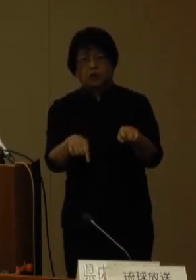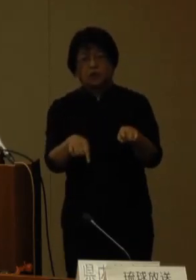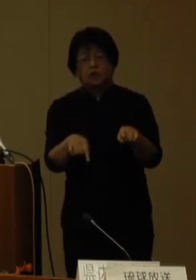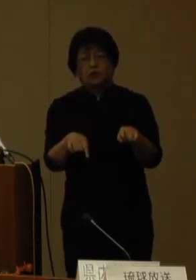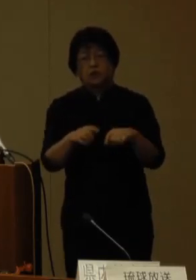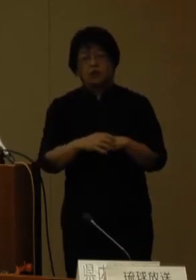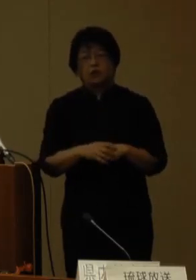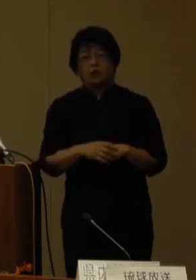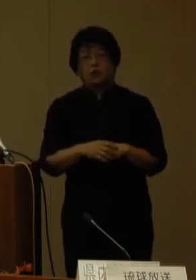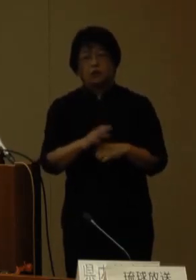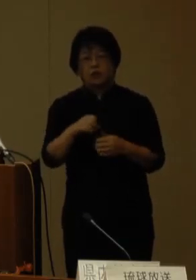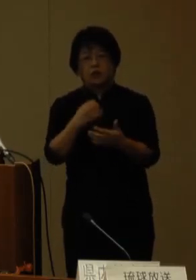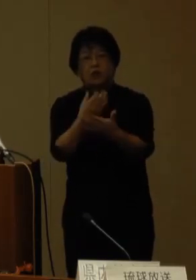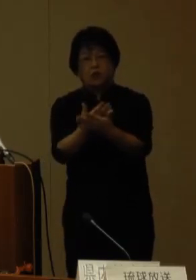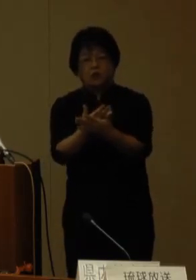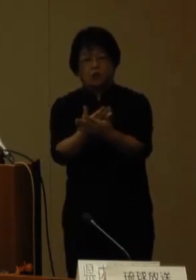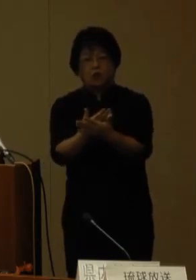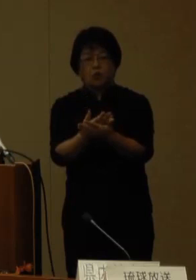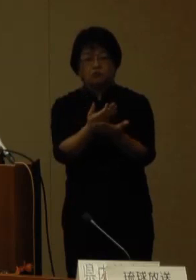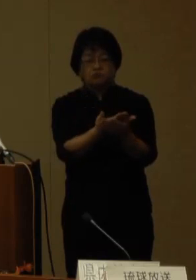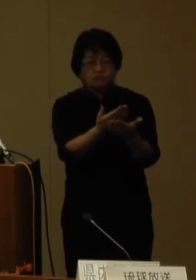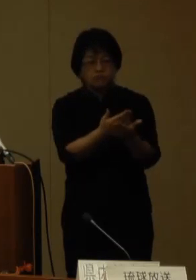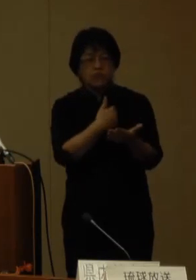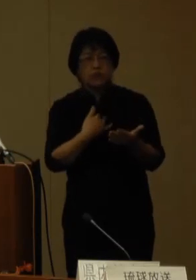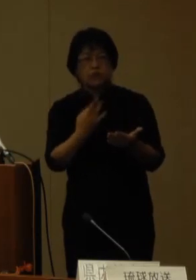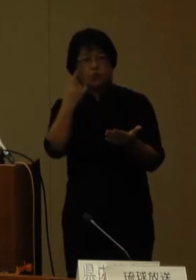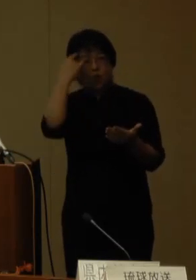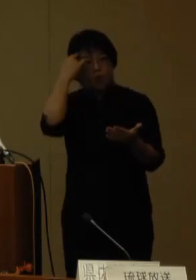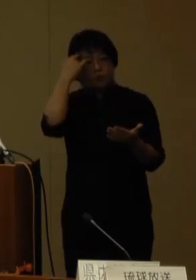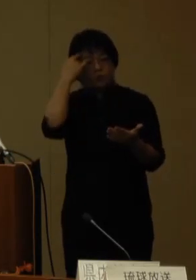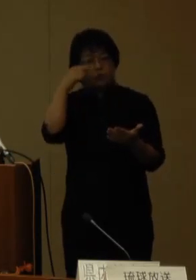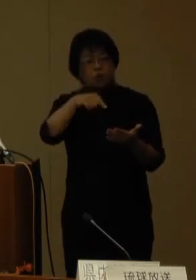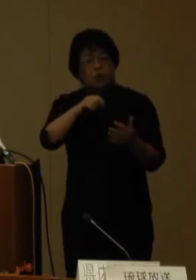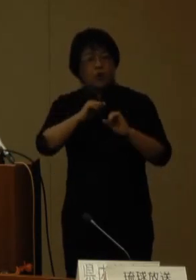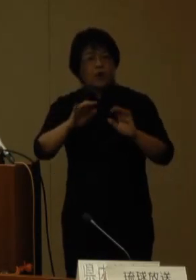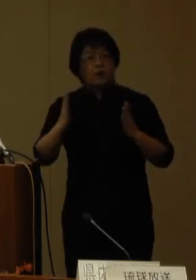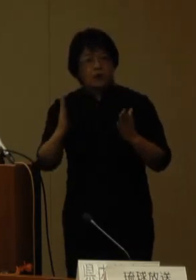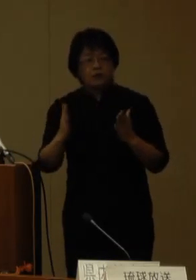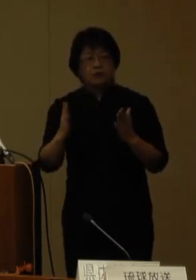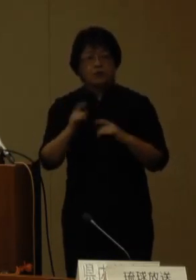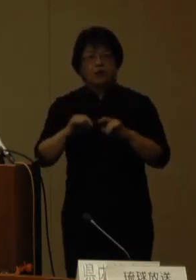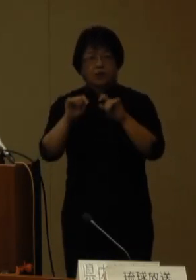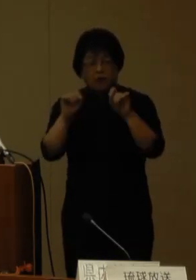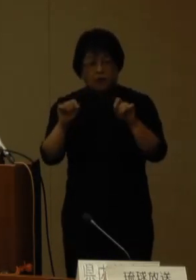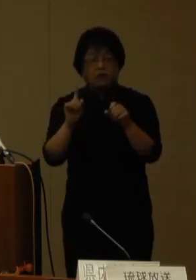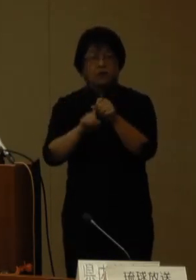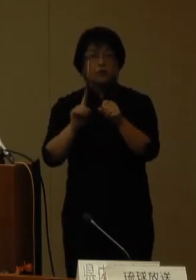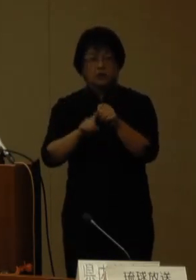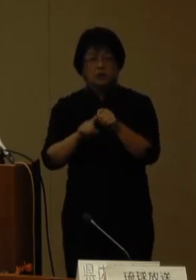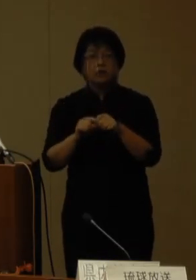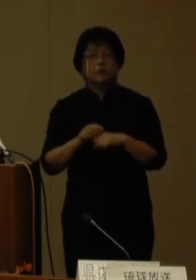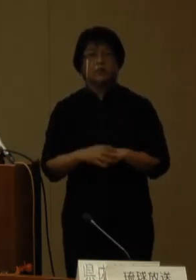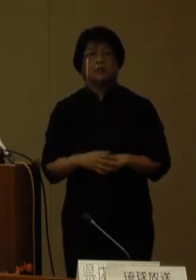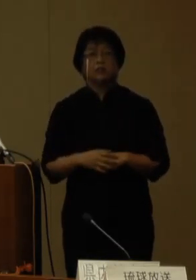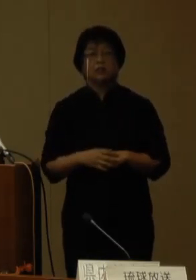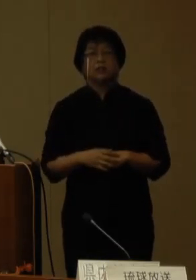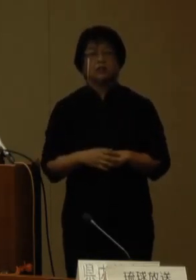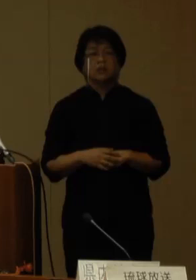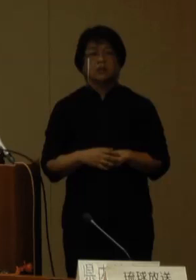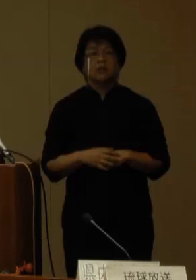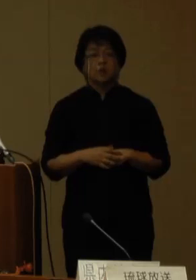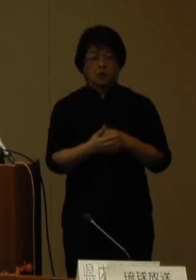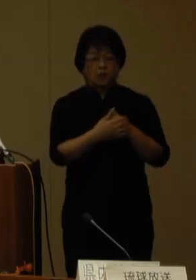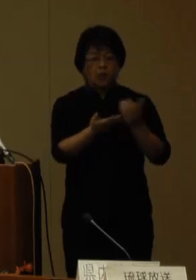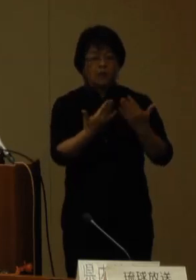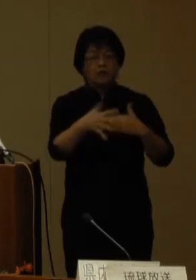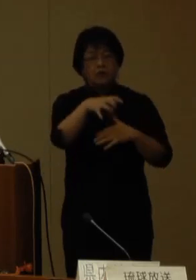まあ、過料というものもあったんですけれども、そこに行き着けずに、結果的にその店舗で、もしかしたらそのクラス